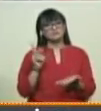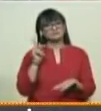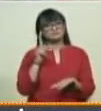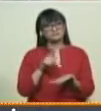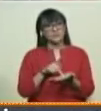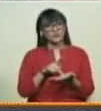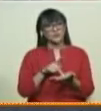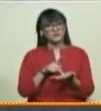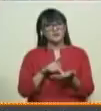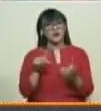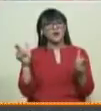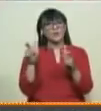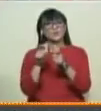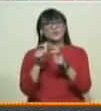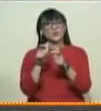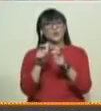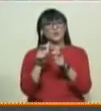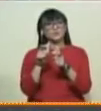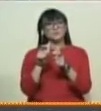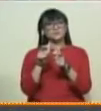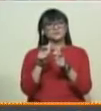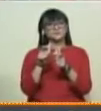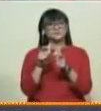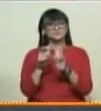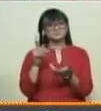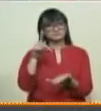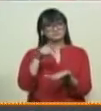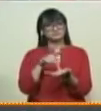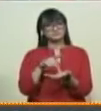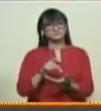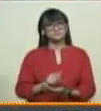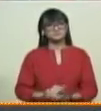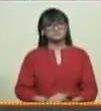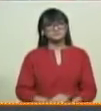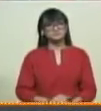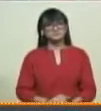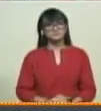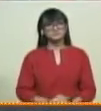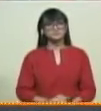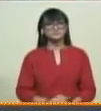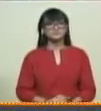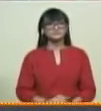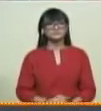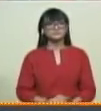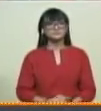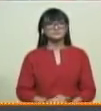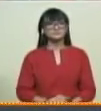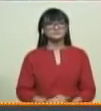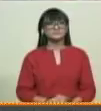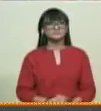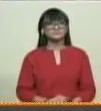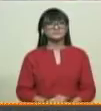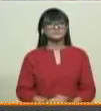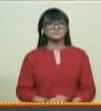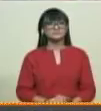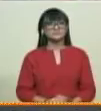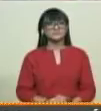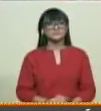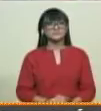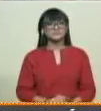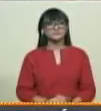esta cumbre. Değerli dostum, ülkelerimiz arasında ilişkilerin her alanda hızla